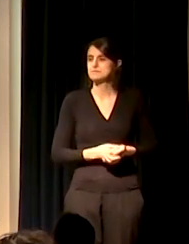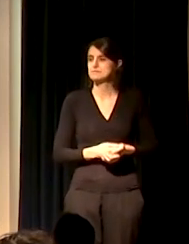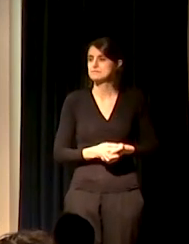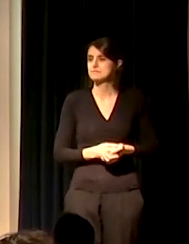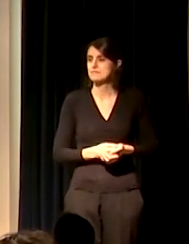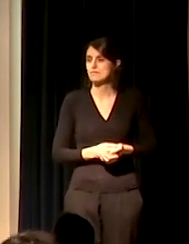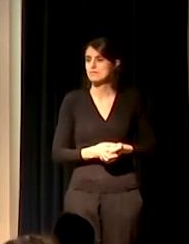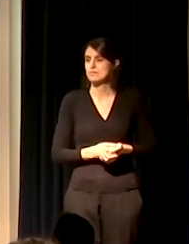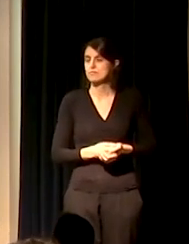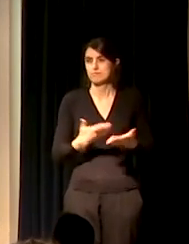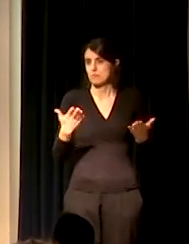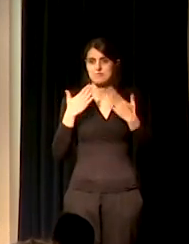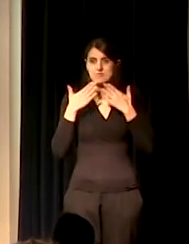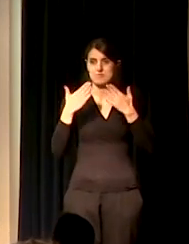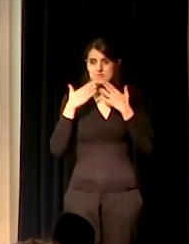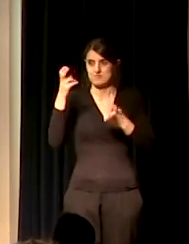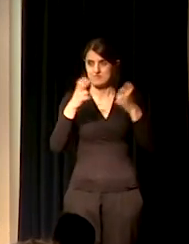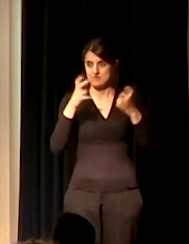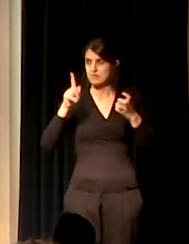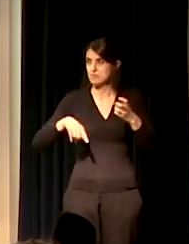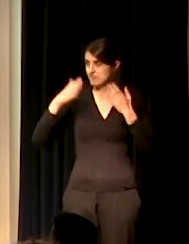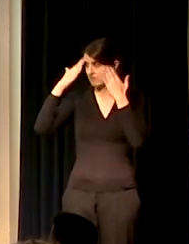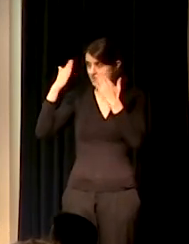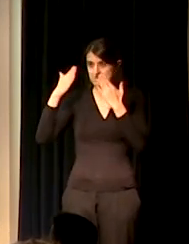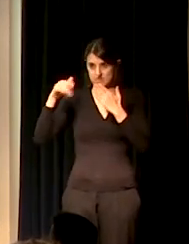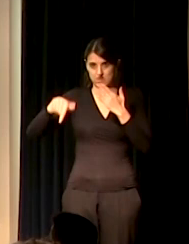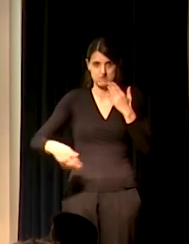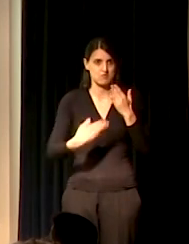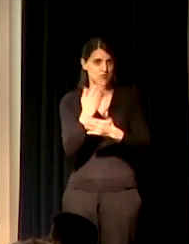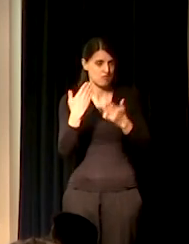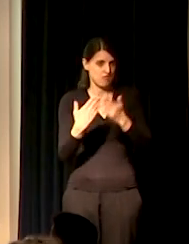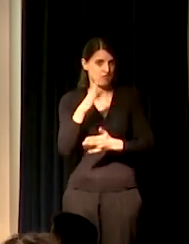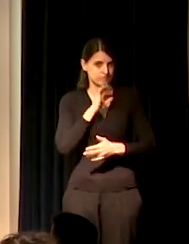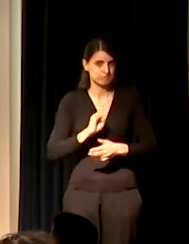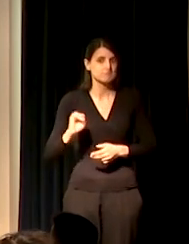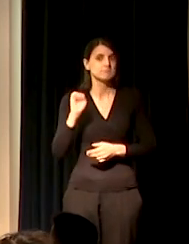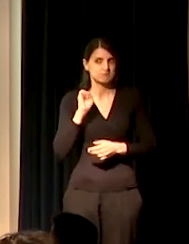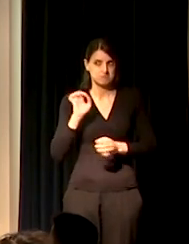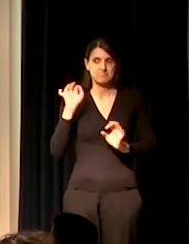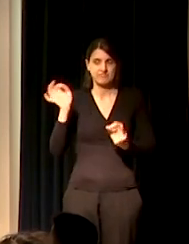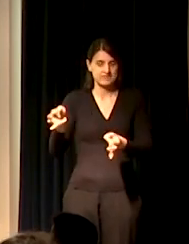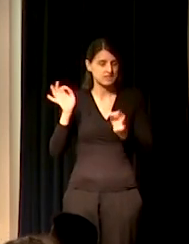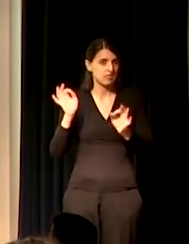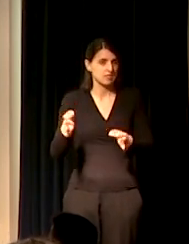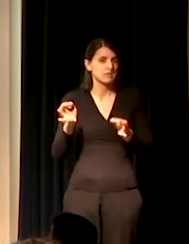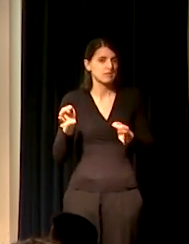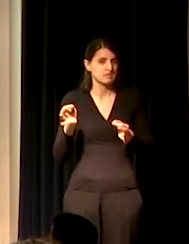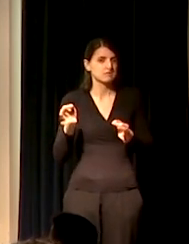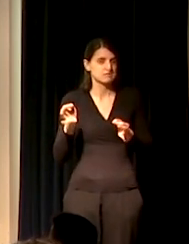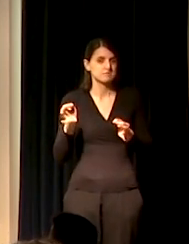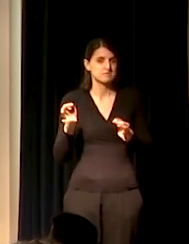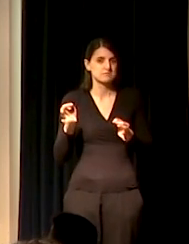En tot cas, gràcies per haver vingut, felicitats per ser les 14.ª jornades. No, és veritat que és